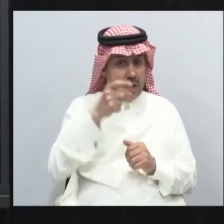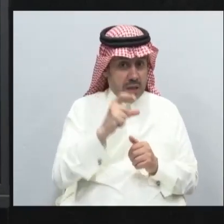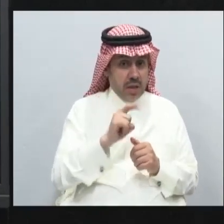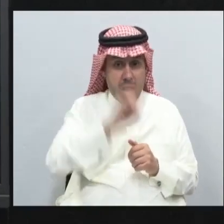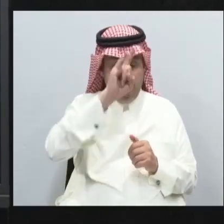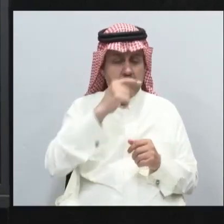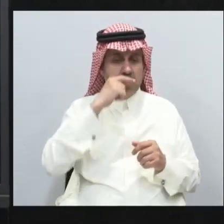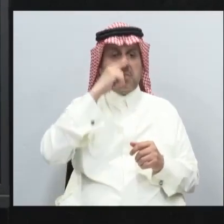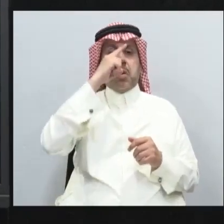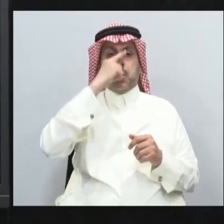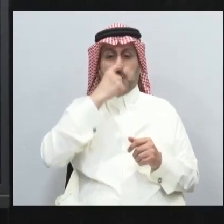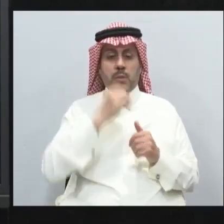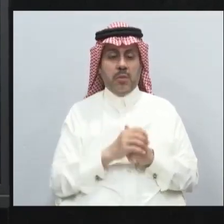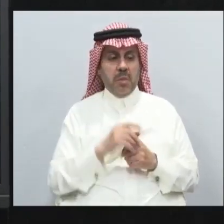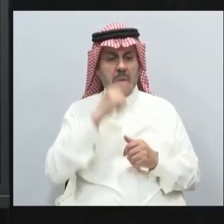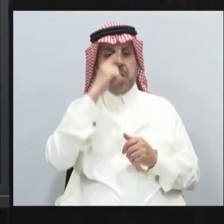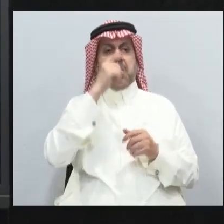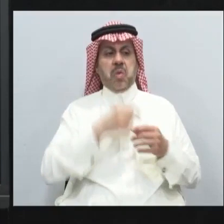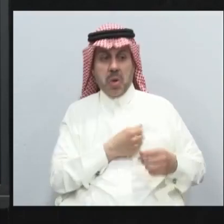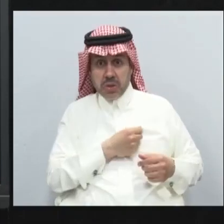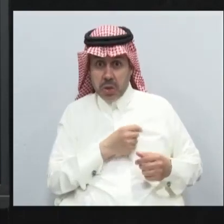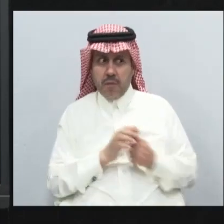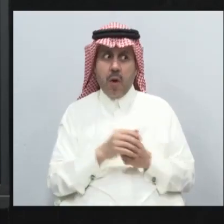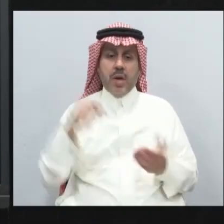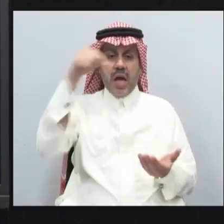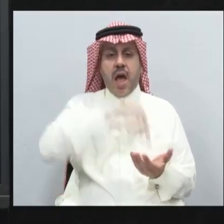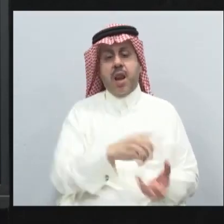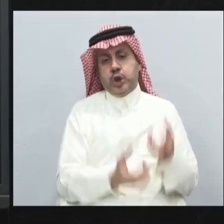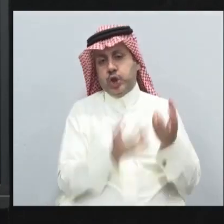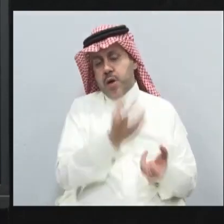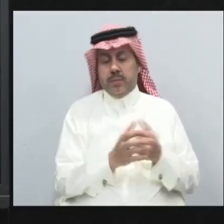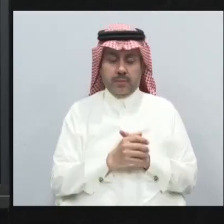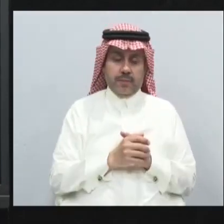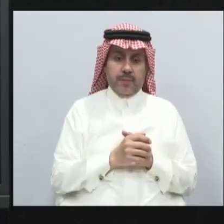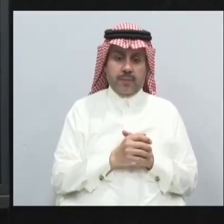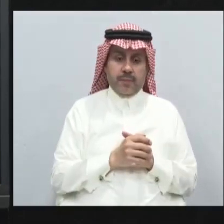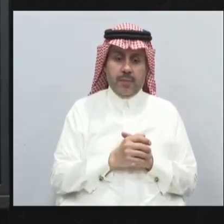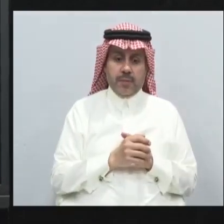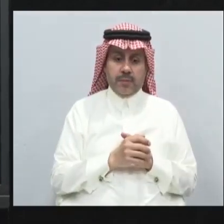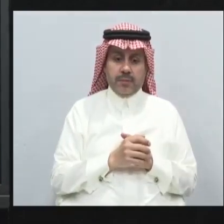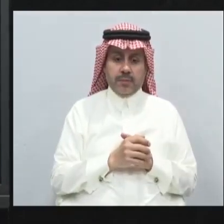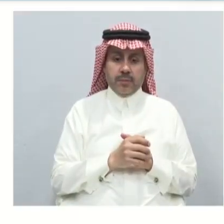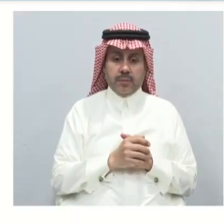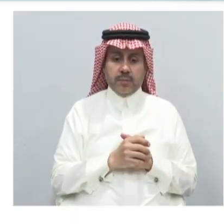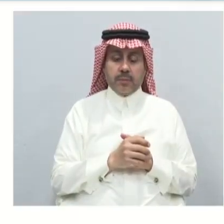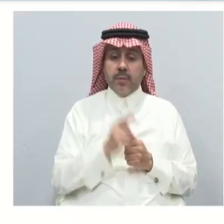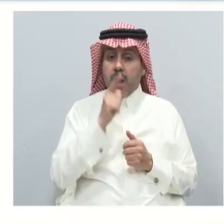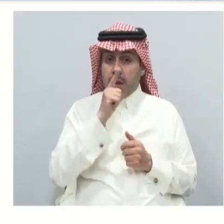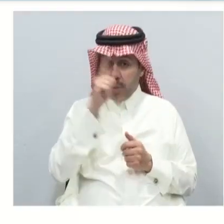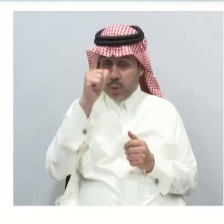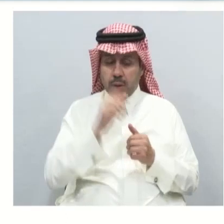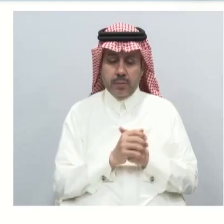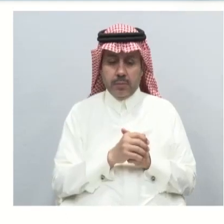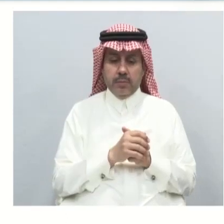كبرا وحسدا فهو من اهل الجحيم فهو من اهل الجحيم قال سبحانه